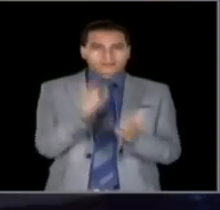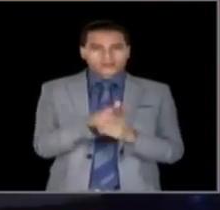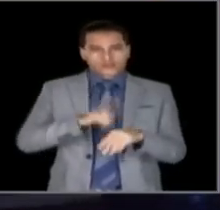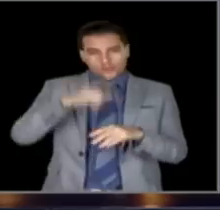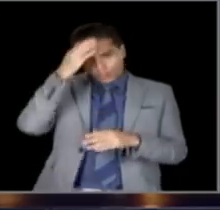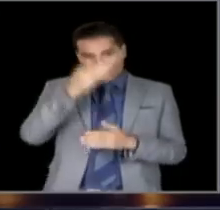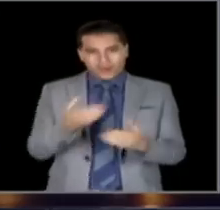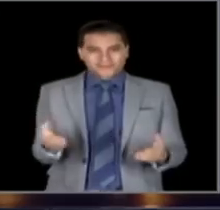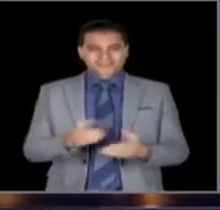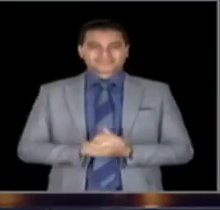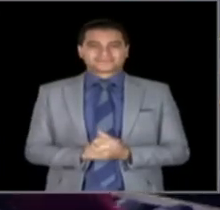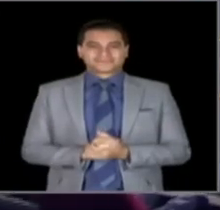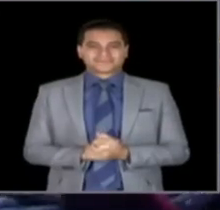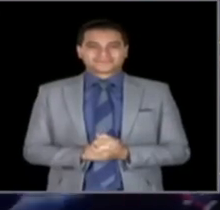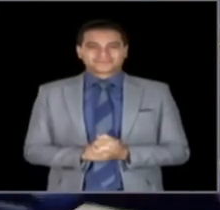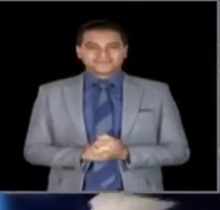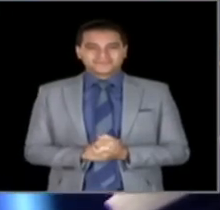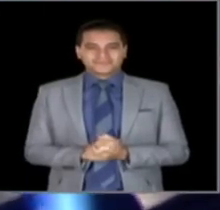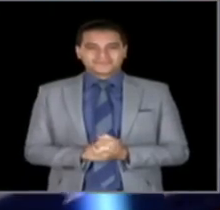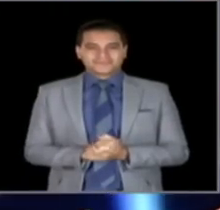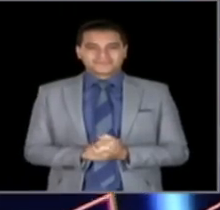عجلة الحظ والعباقرة.